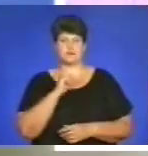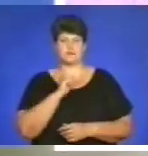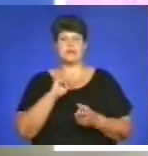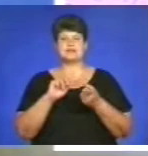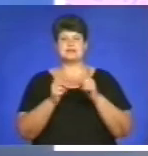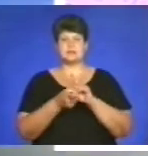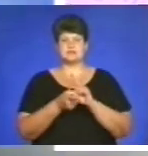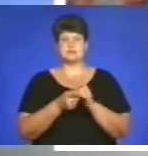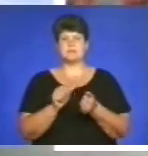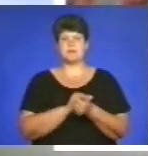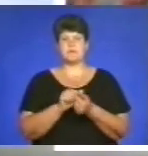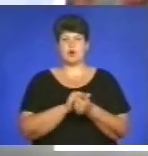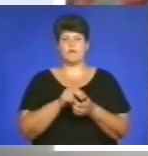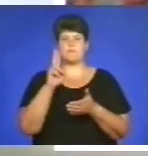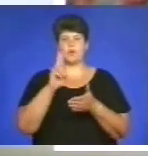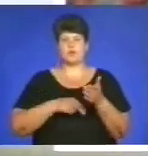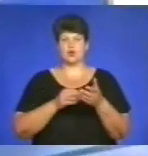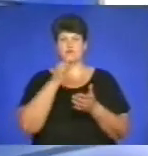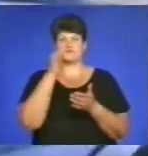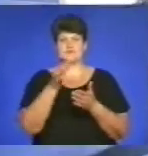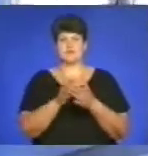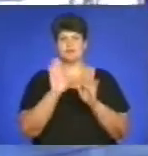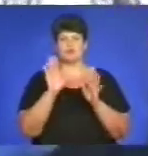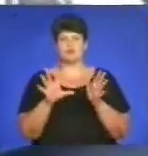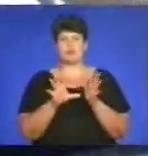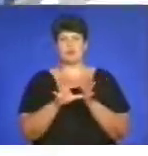Замість паперових податкових звітів – електронні.